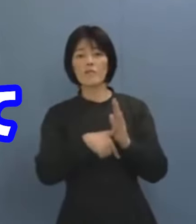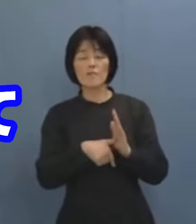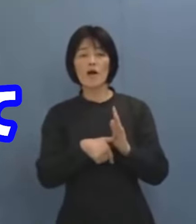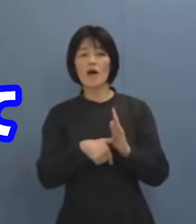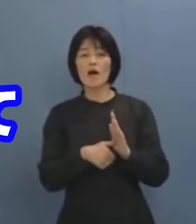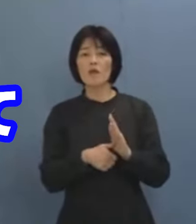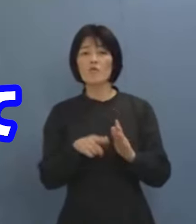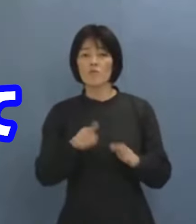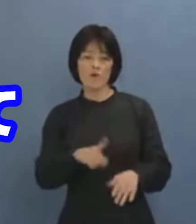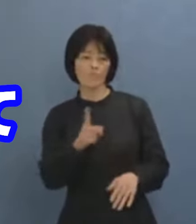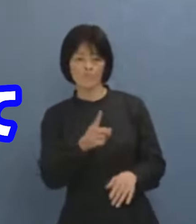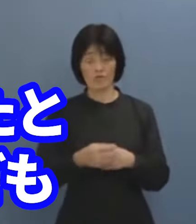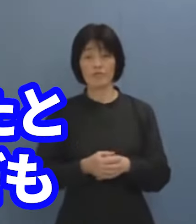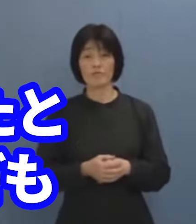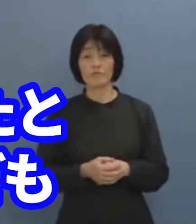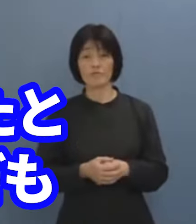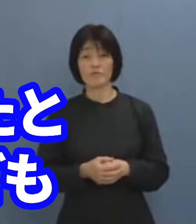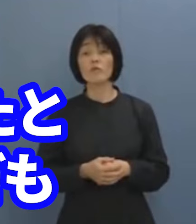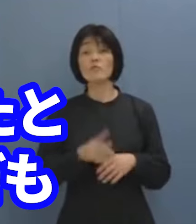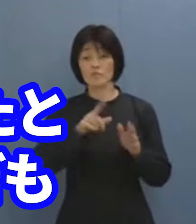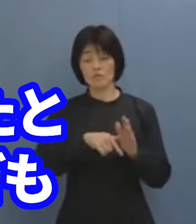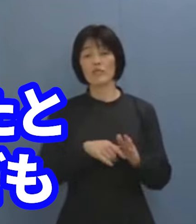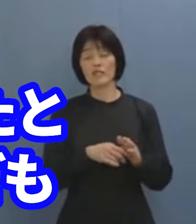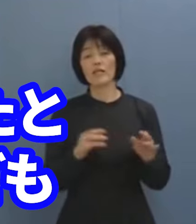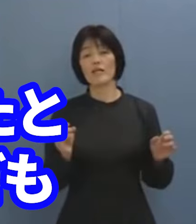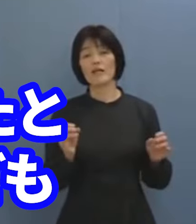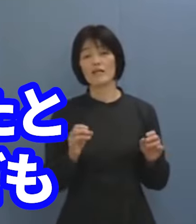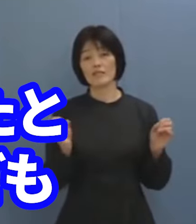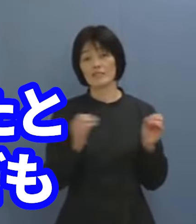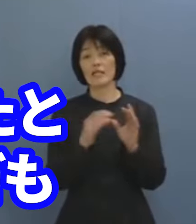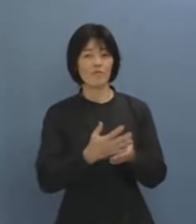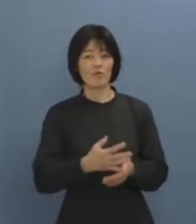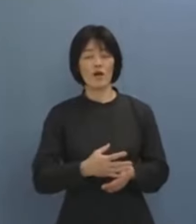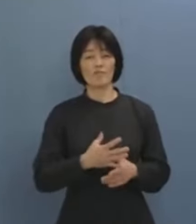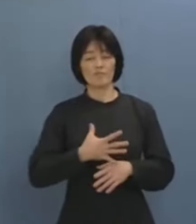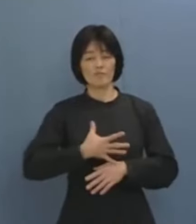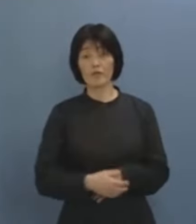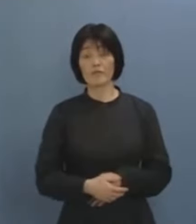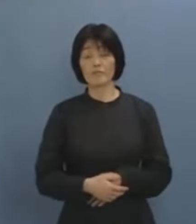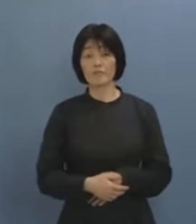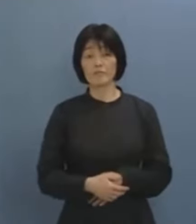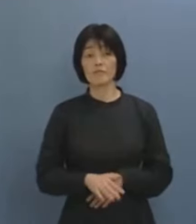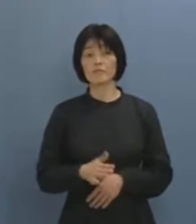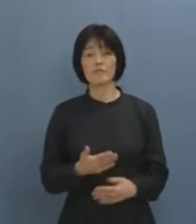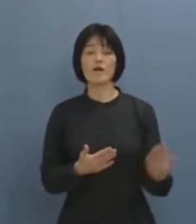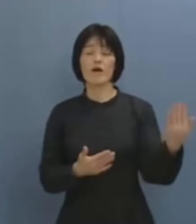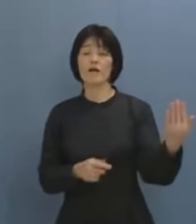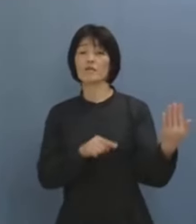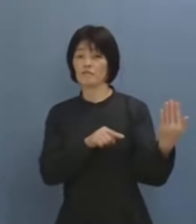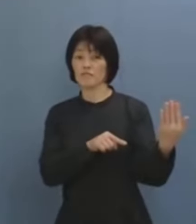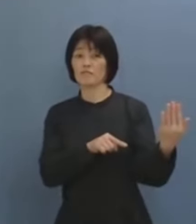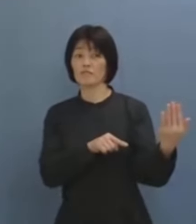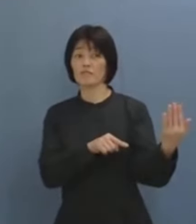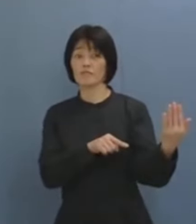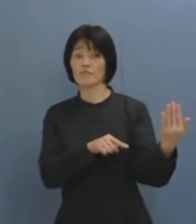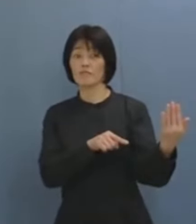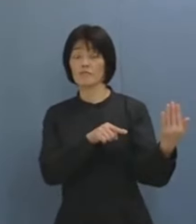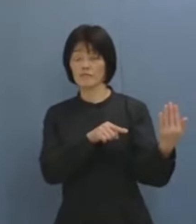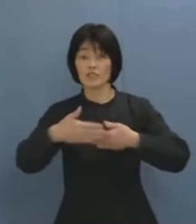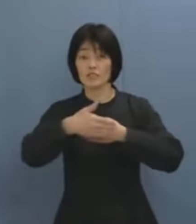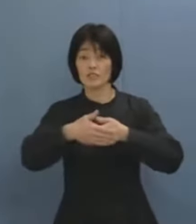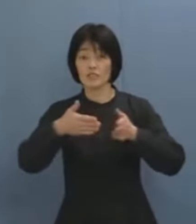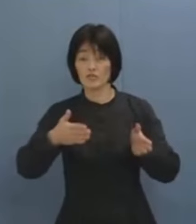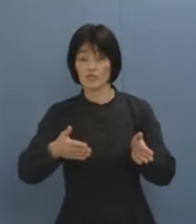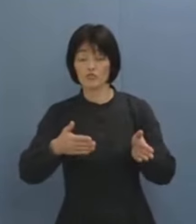で指摘させていただいて注意することは注意したということはありますけども、相手方が新県政推進室という、まあ、いわゆる